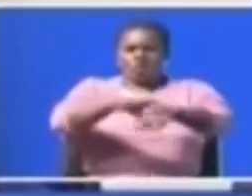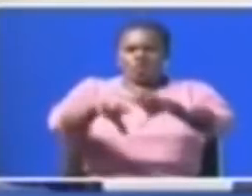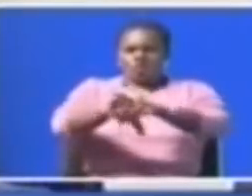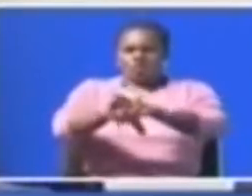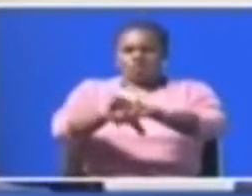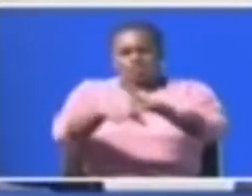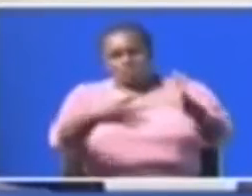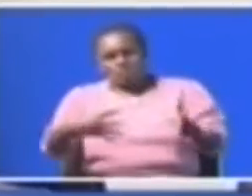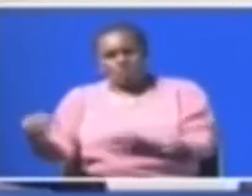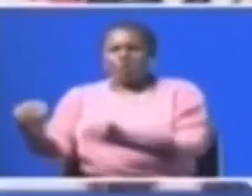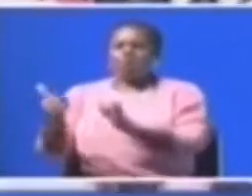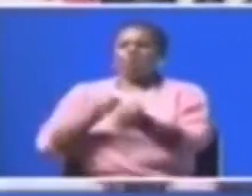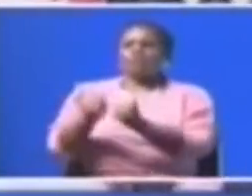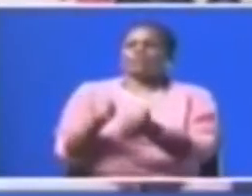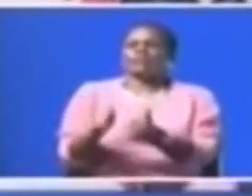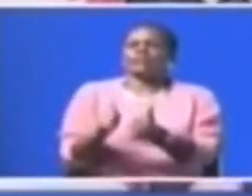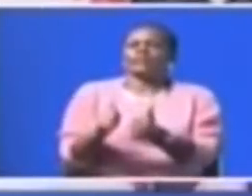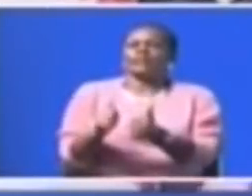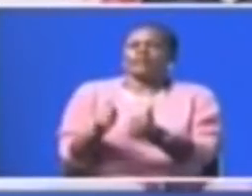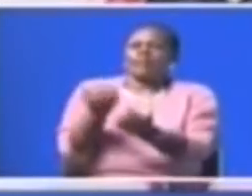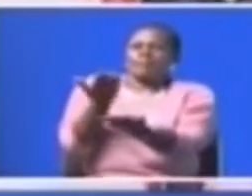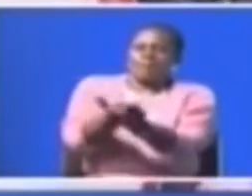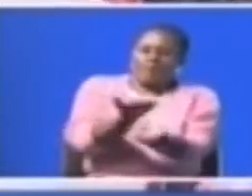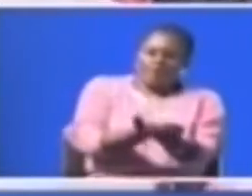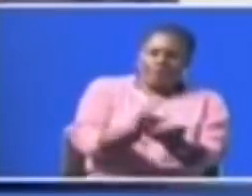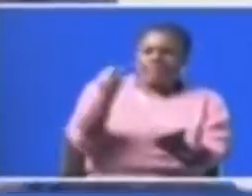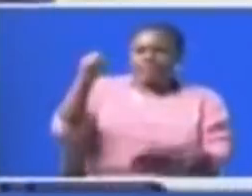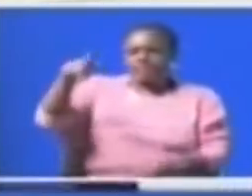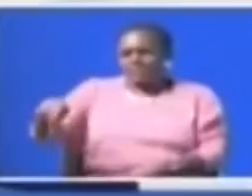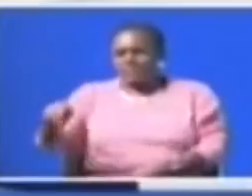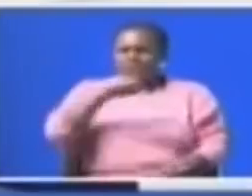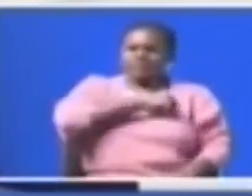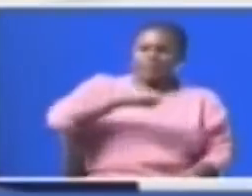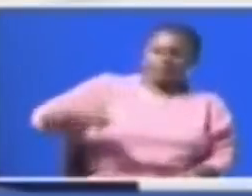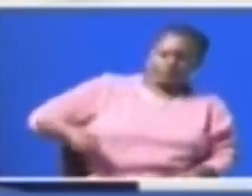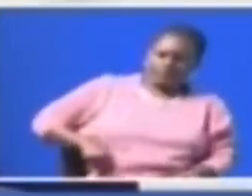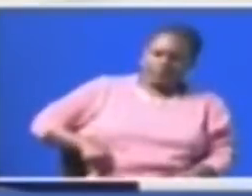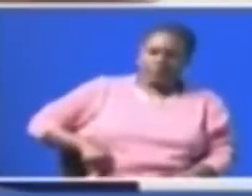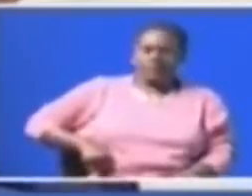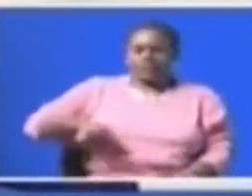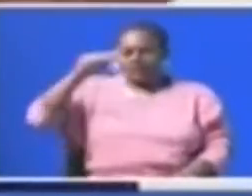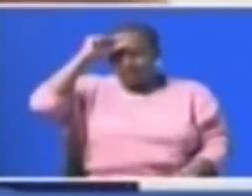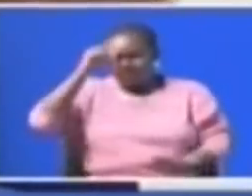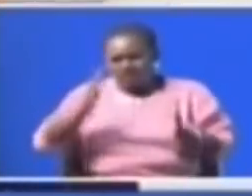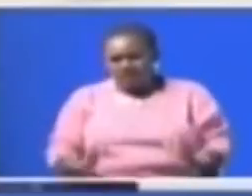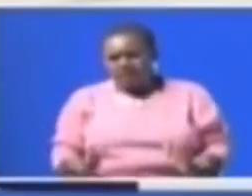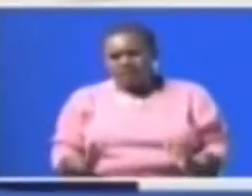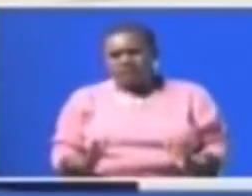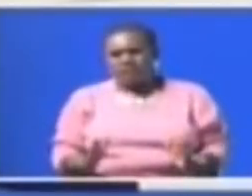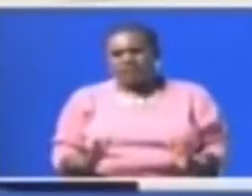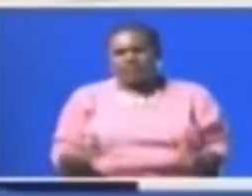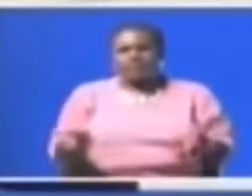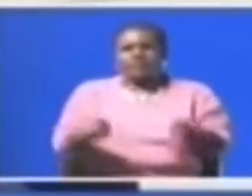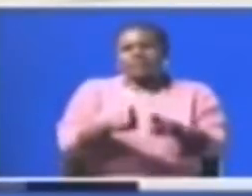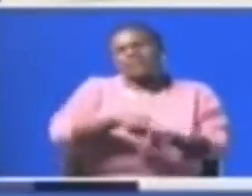twende kiwanjani. Wewe utaomba kama ni MP, kama ni senator, kama ni governor na kama